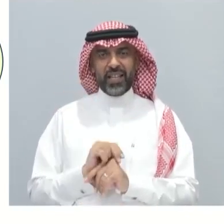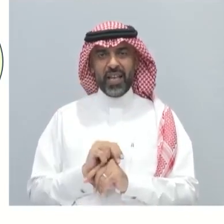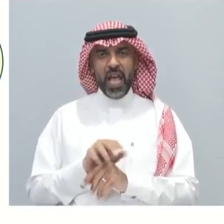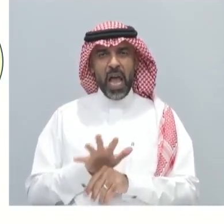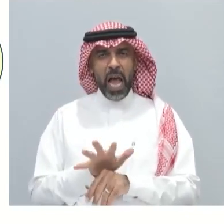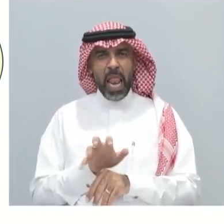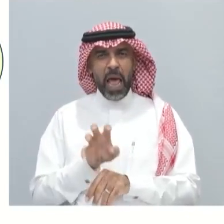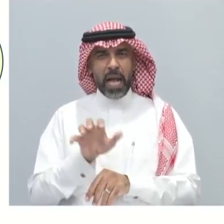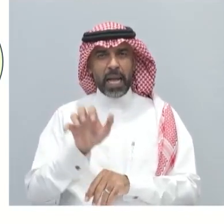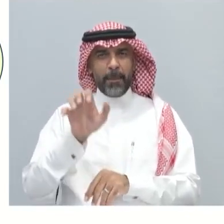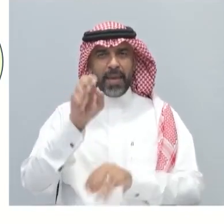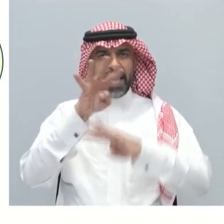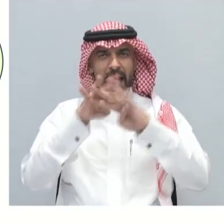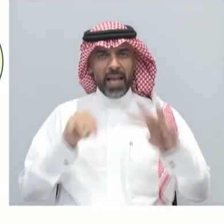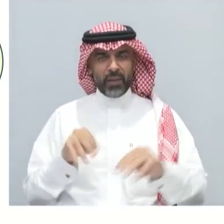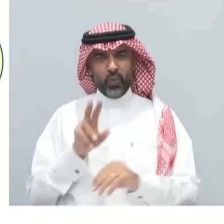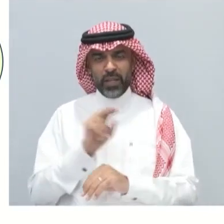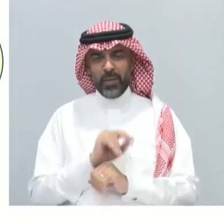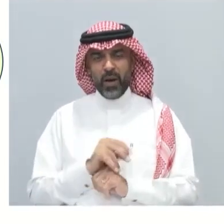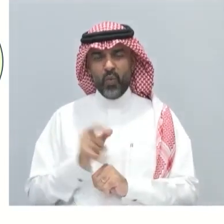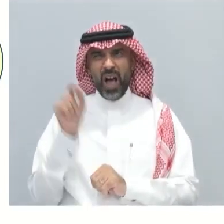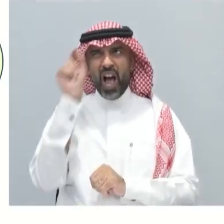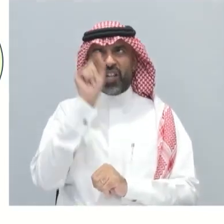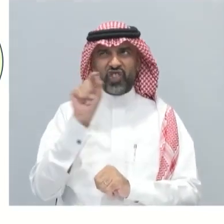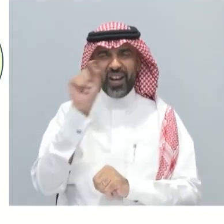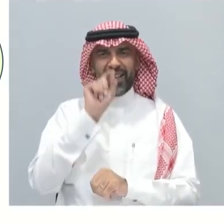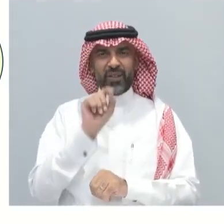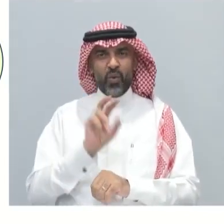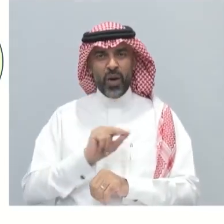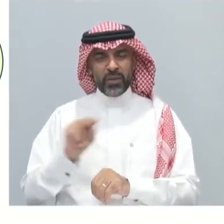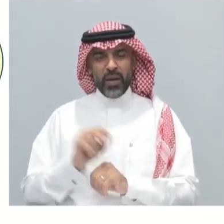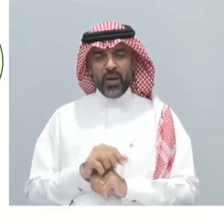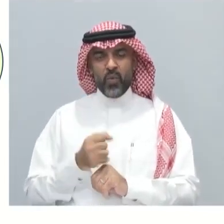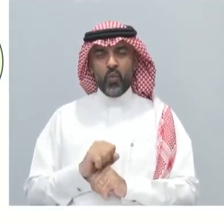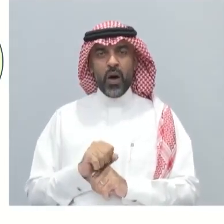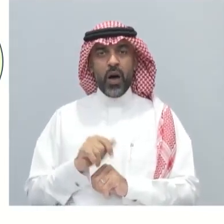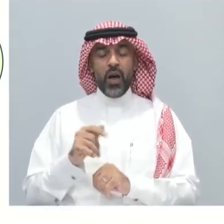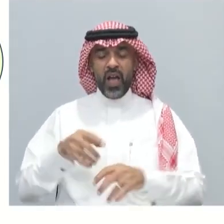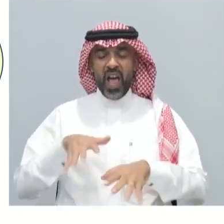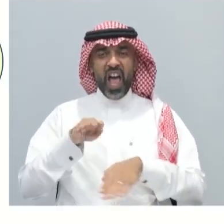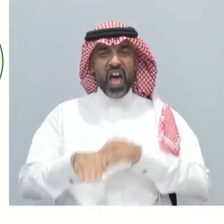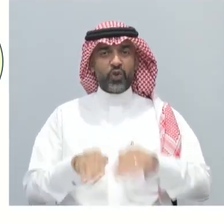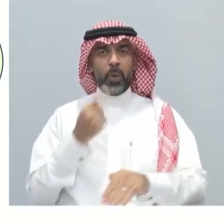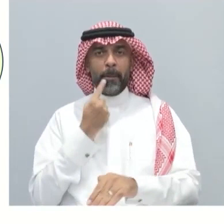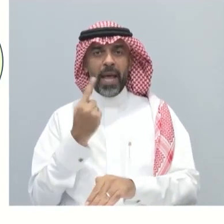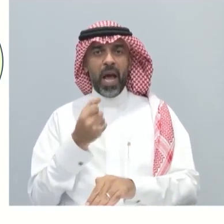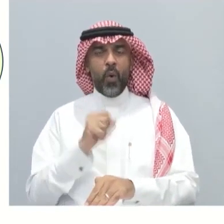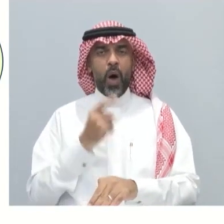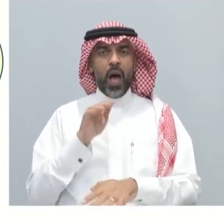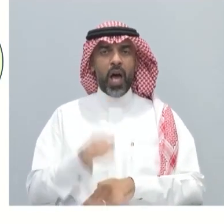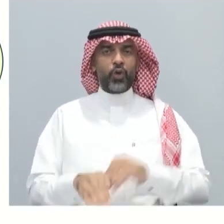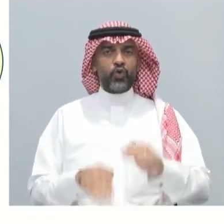واشباهها وايضا الحشرات واشباهها بالاضافه الى ذوات الارجل المئ وذوات الارجل